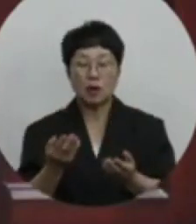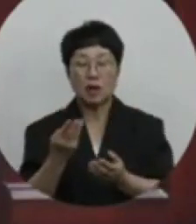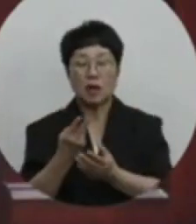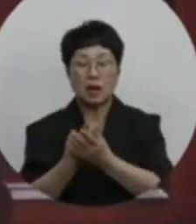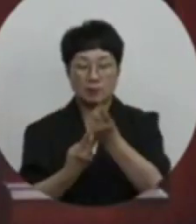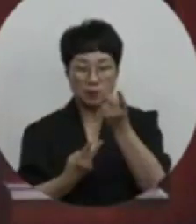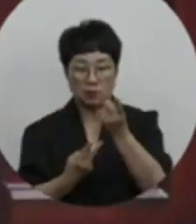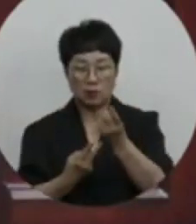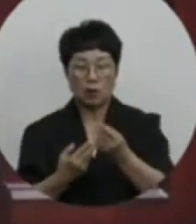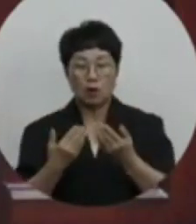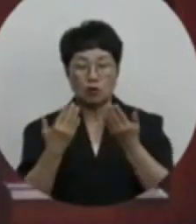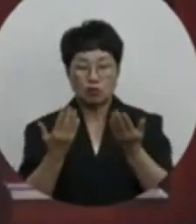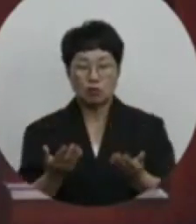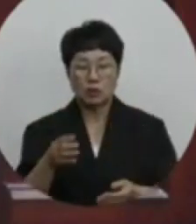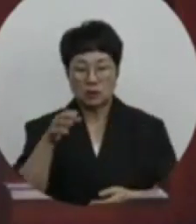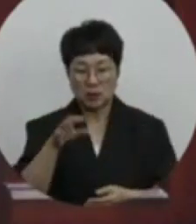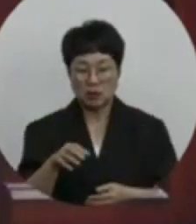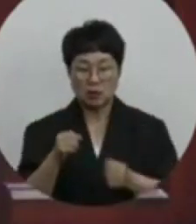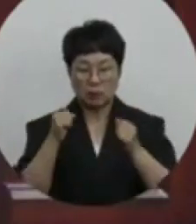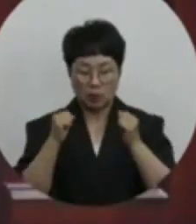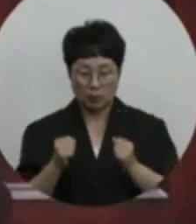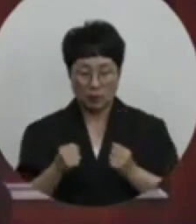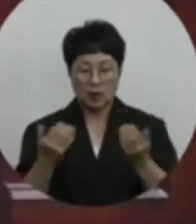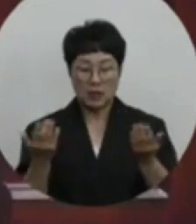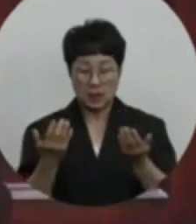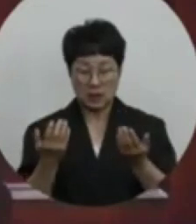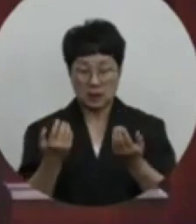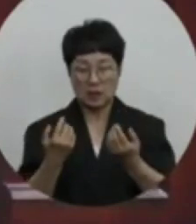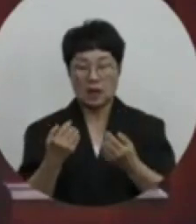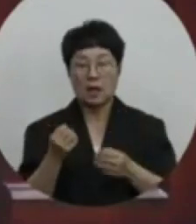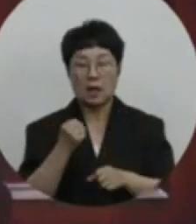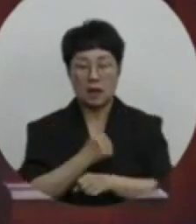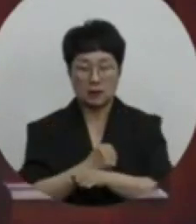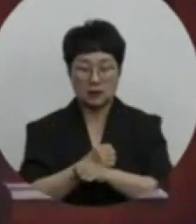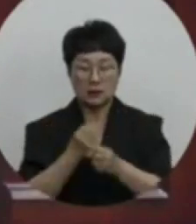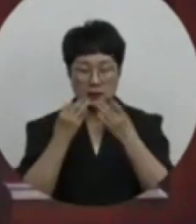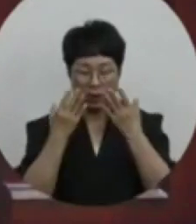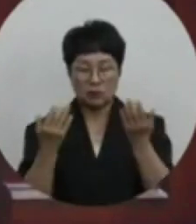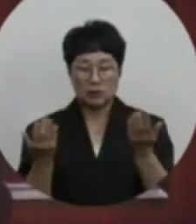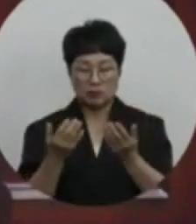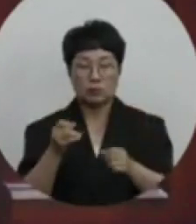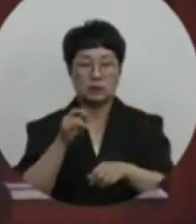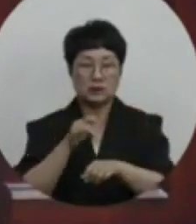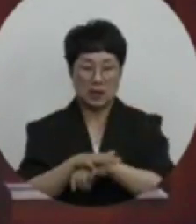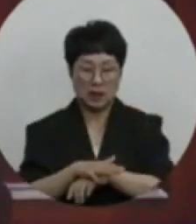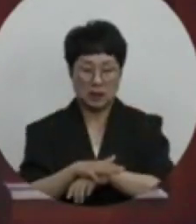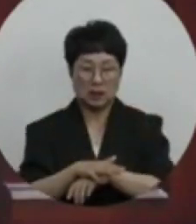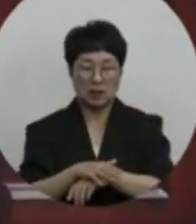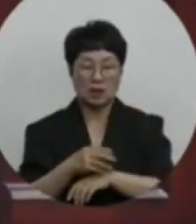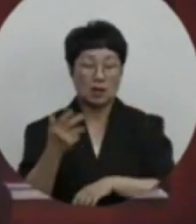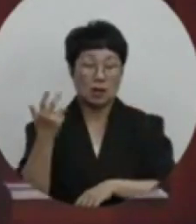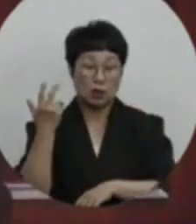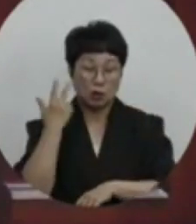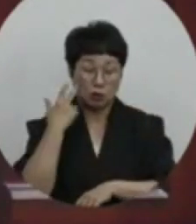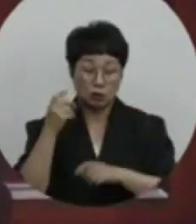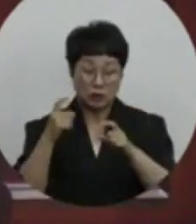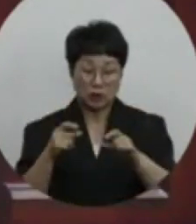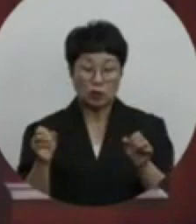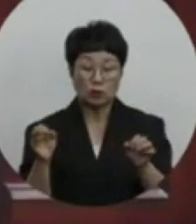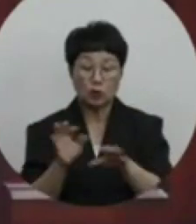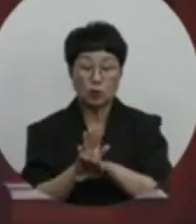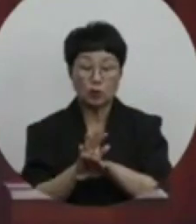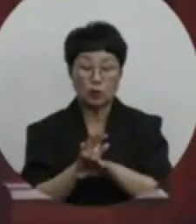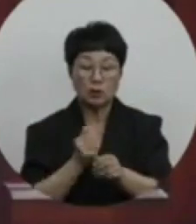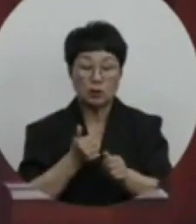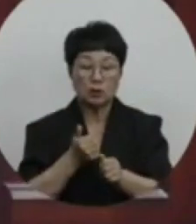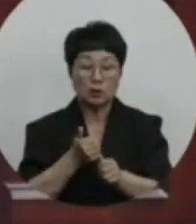합성어로 휴가지에서 머물면서 일을 병행하는 새로운 근무 형태이며 우리 여주시 지역 소멸을